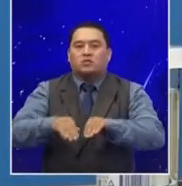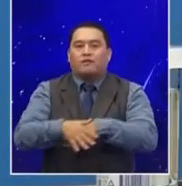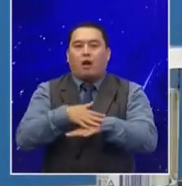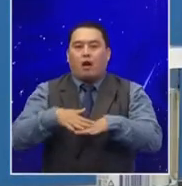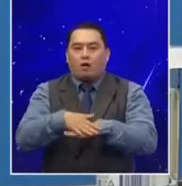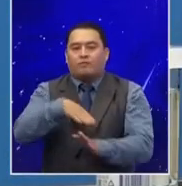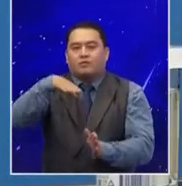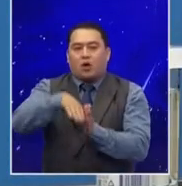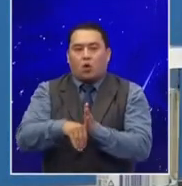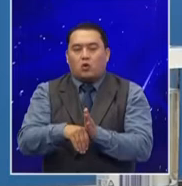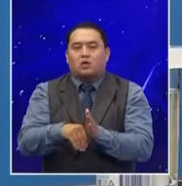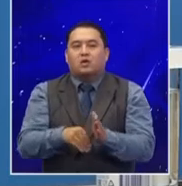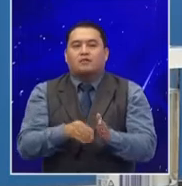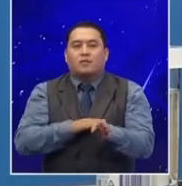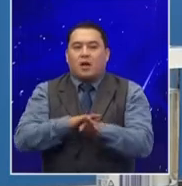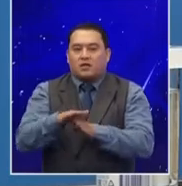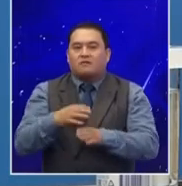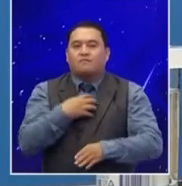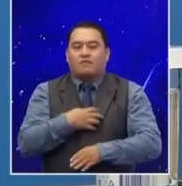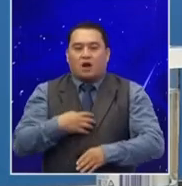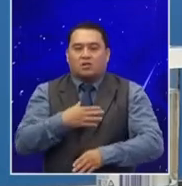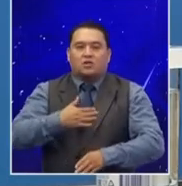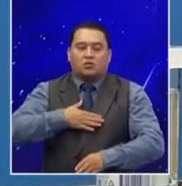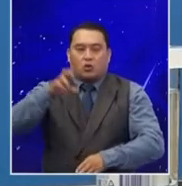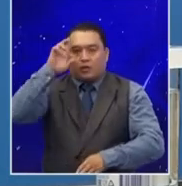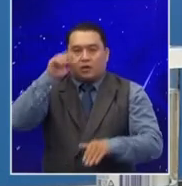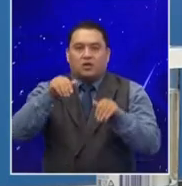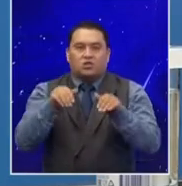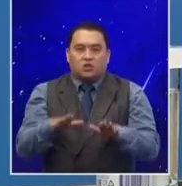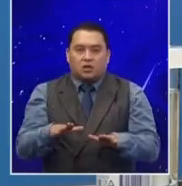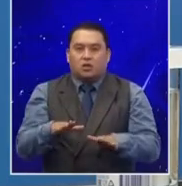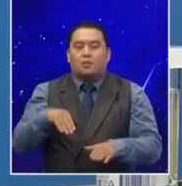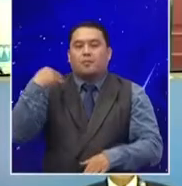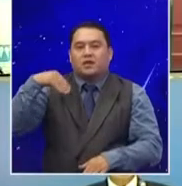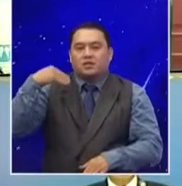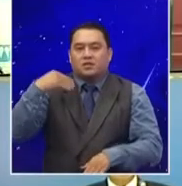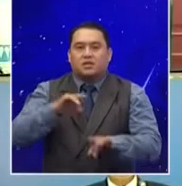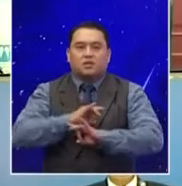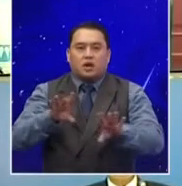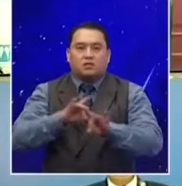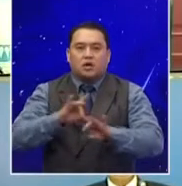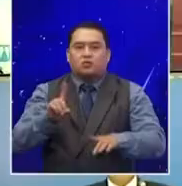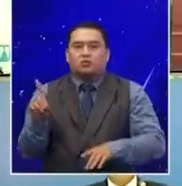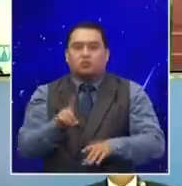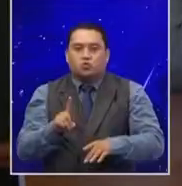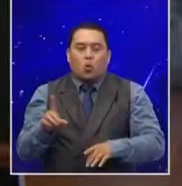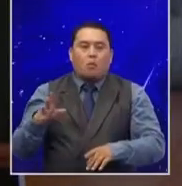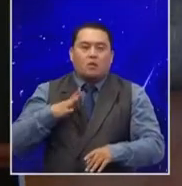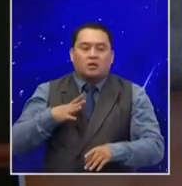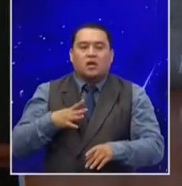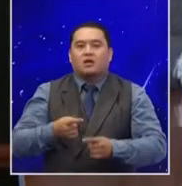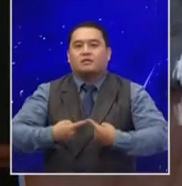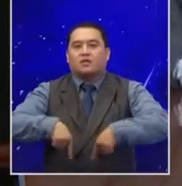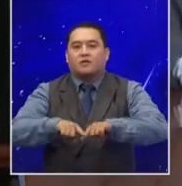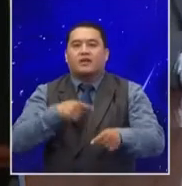члены вносят вклад в выработку и реализацию важных для нашей страны решений. Касым-Жомарт Токаев подчеркнул, что, несмотря на пандемию, на платформе